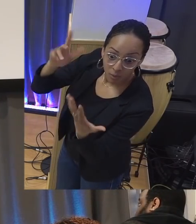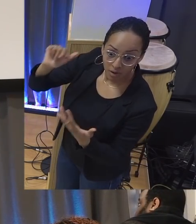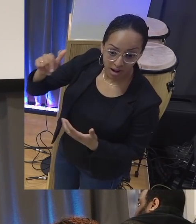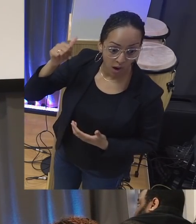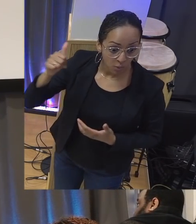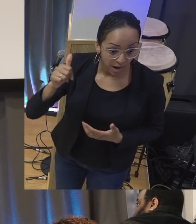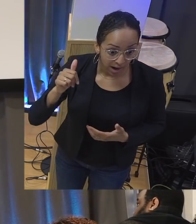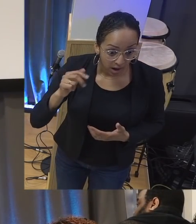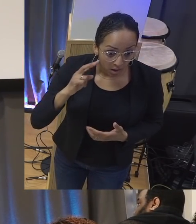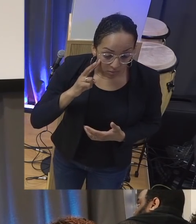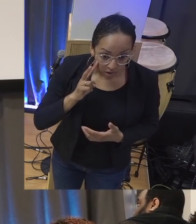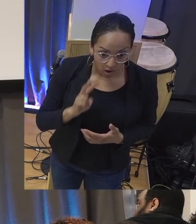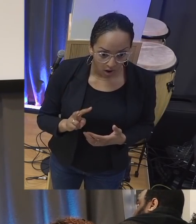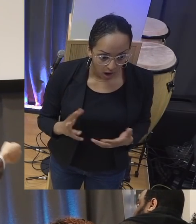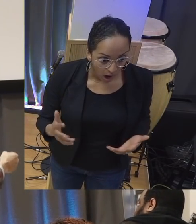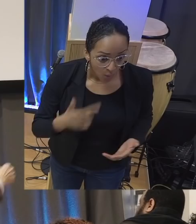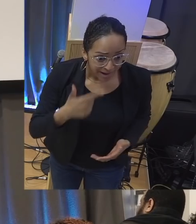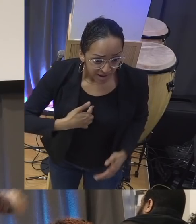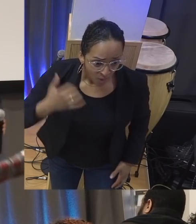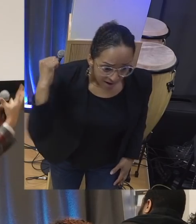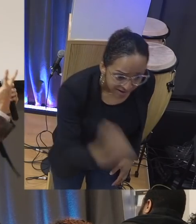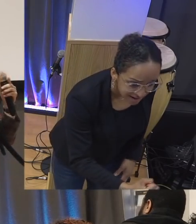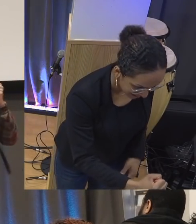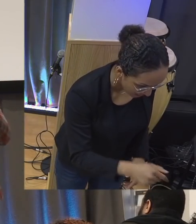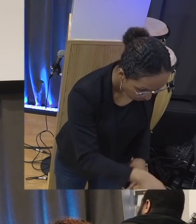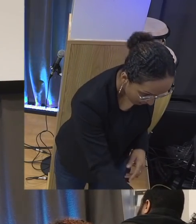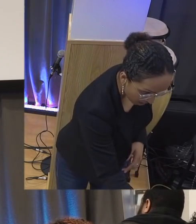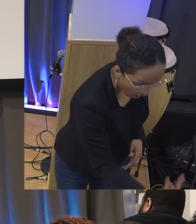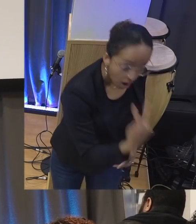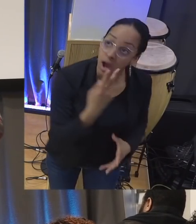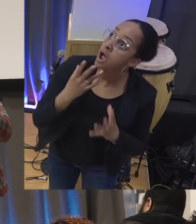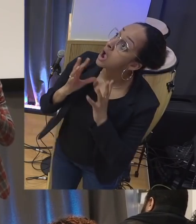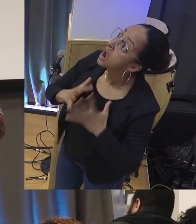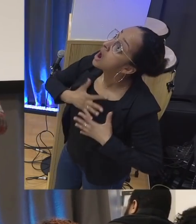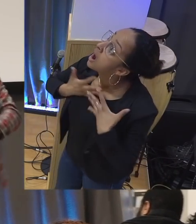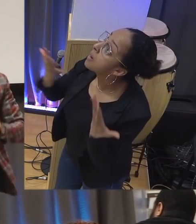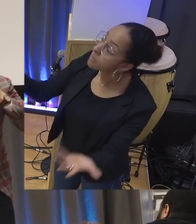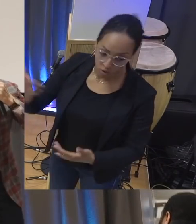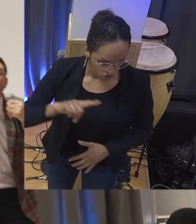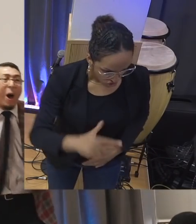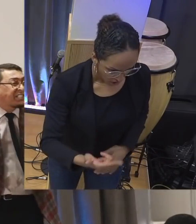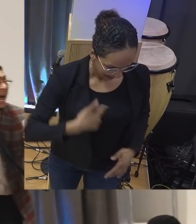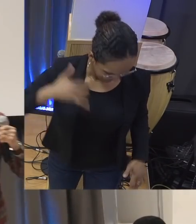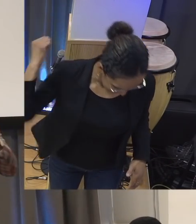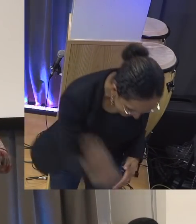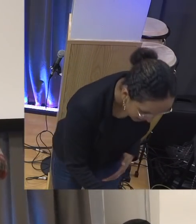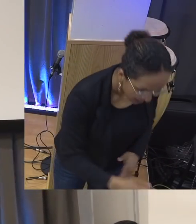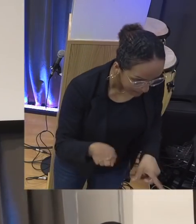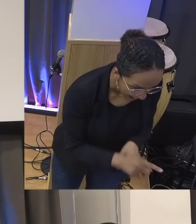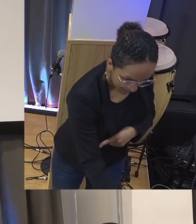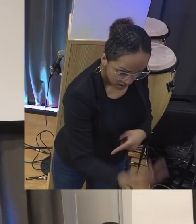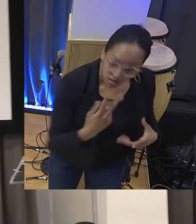regardé avec un tel amour. J'ai tué le 2e, il m'a regardé avec une telle tendresse. J'ai tué le 3e.